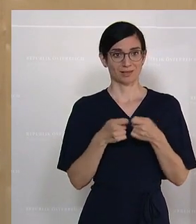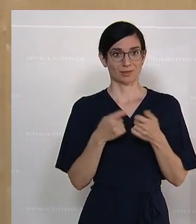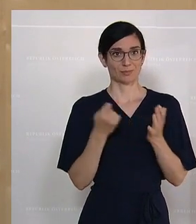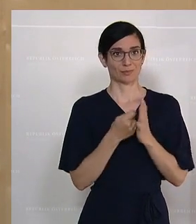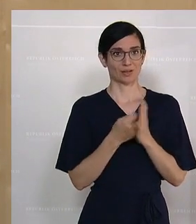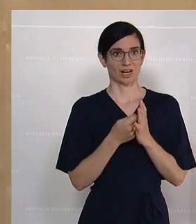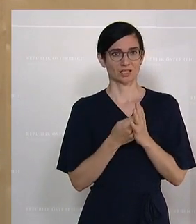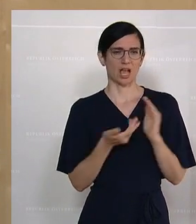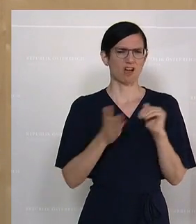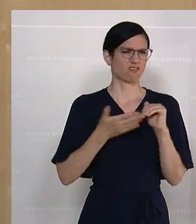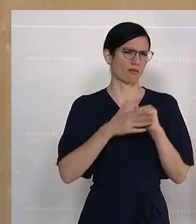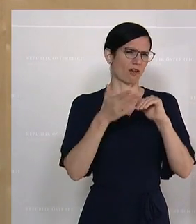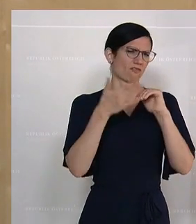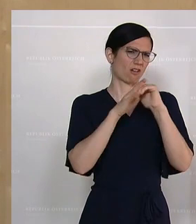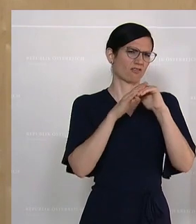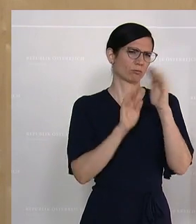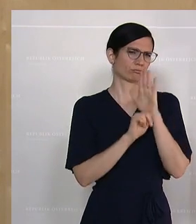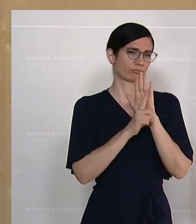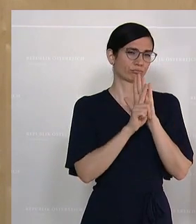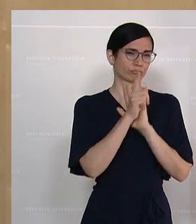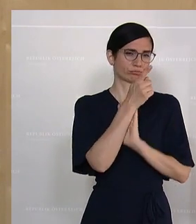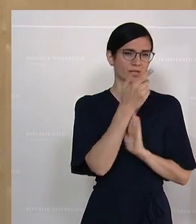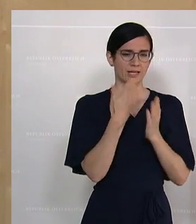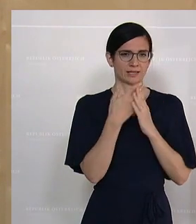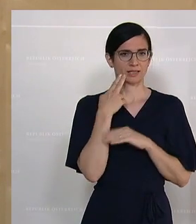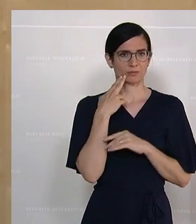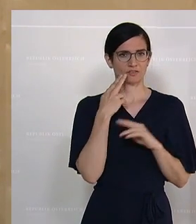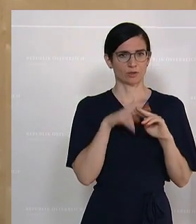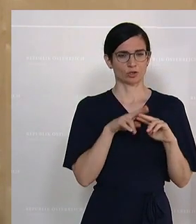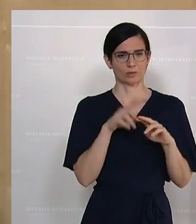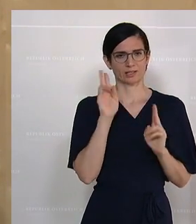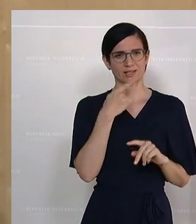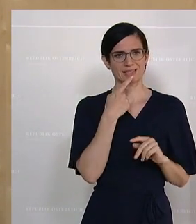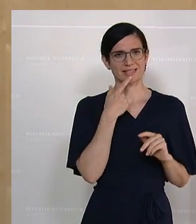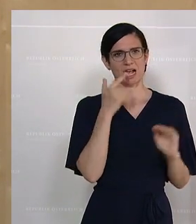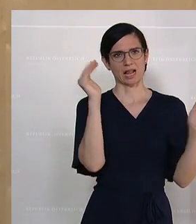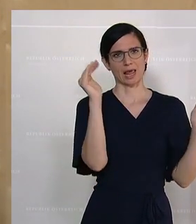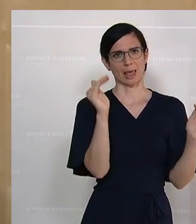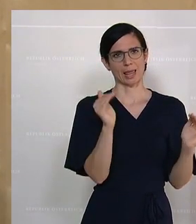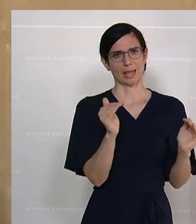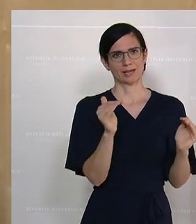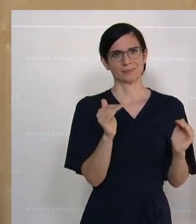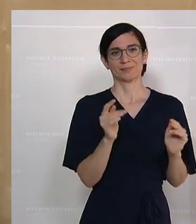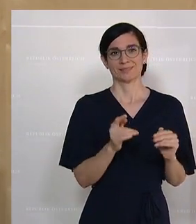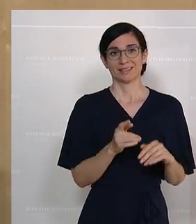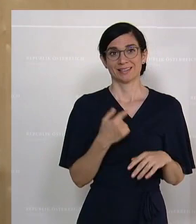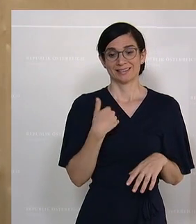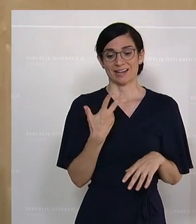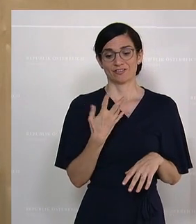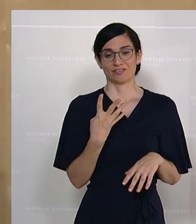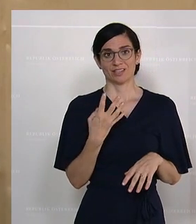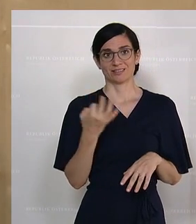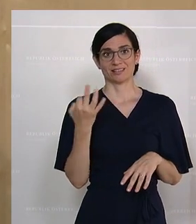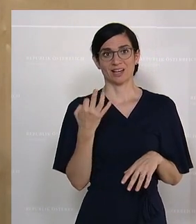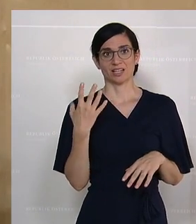die preise schon mal anständig gestiegen damit die konzerne nachher zu tun können also etwas runtergegangen wer ist es auch noch drei vier tagen ist